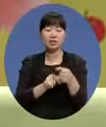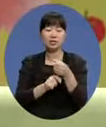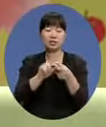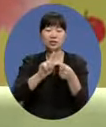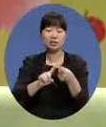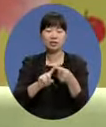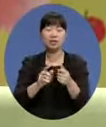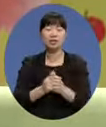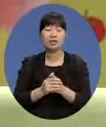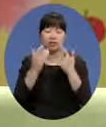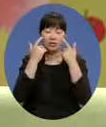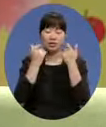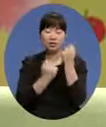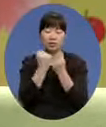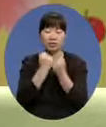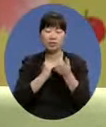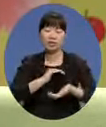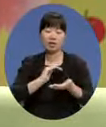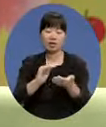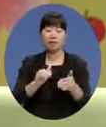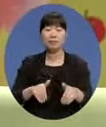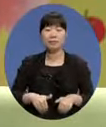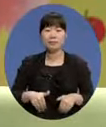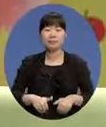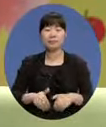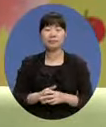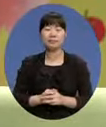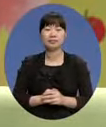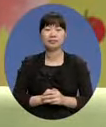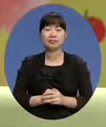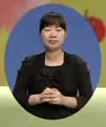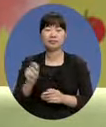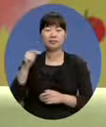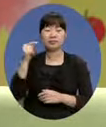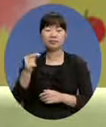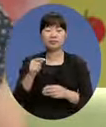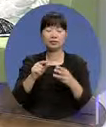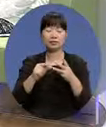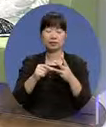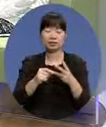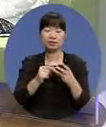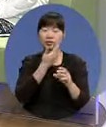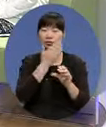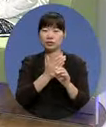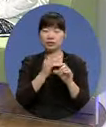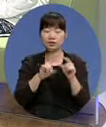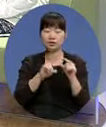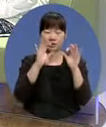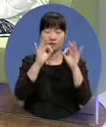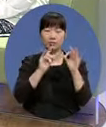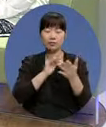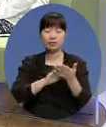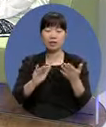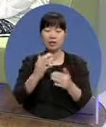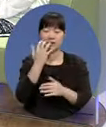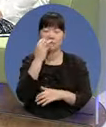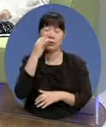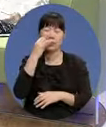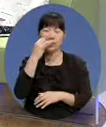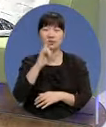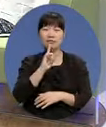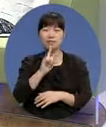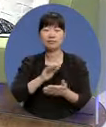대해서 정확하게 설명을 해줘야 한다는 말씀이셨습니다. 자, 다음 세 번째 키워드를 함께 보도록 하죠. 성적